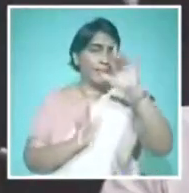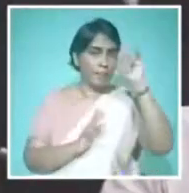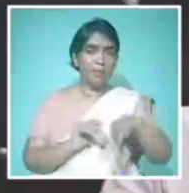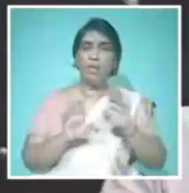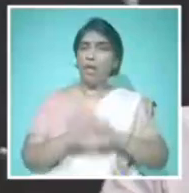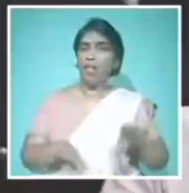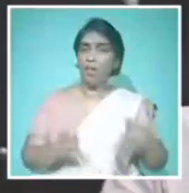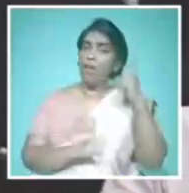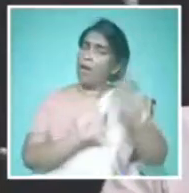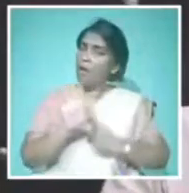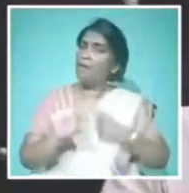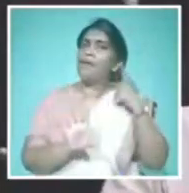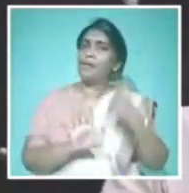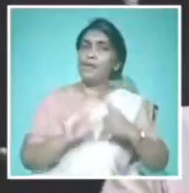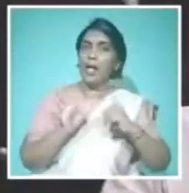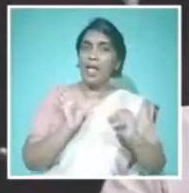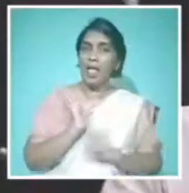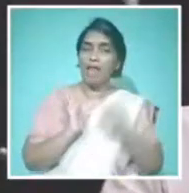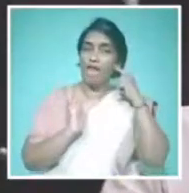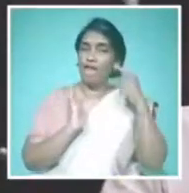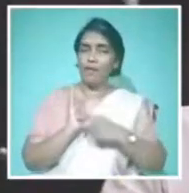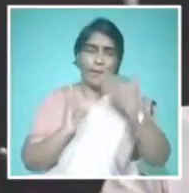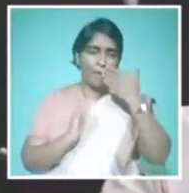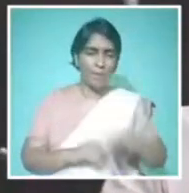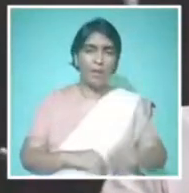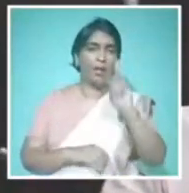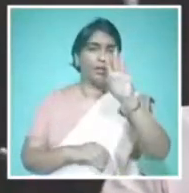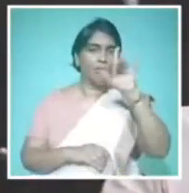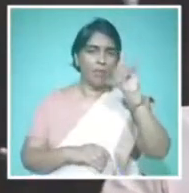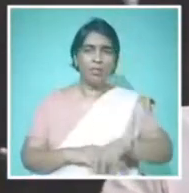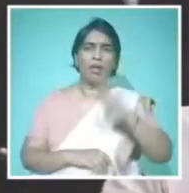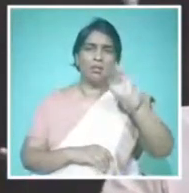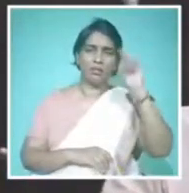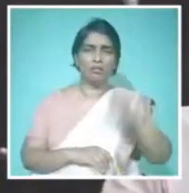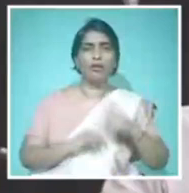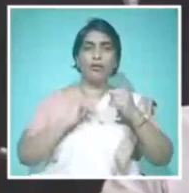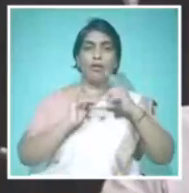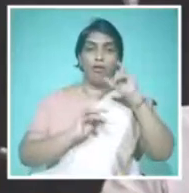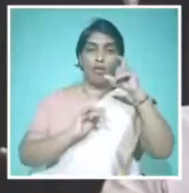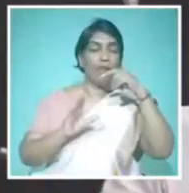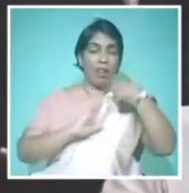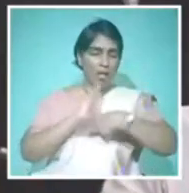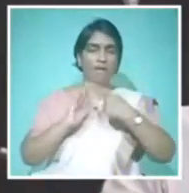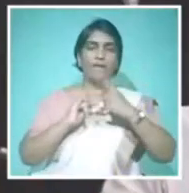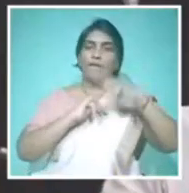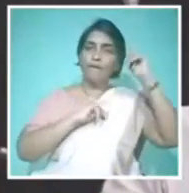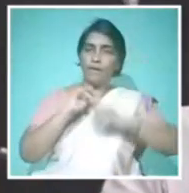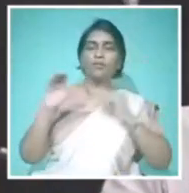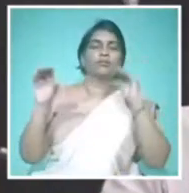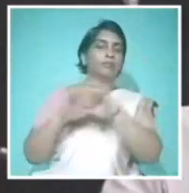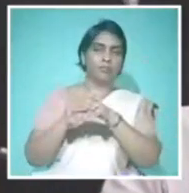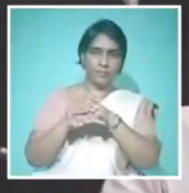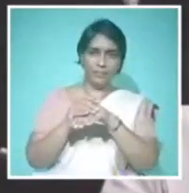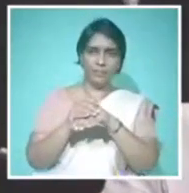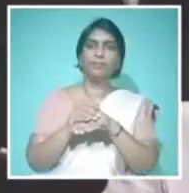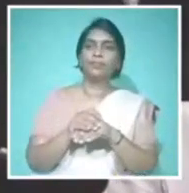aglamai, warshika, A level ibahagi pasino. Make up tispanda, hatalista, atau pramana, atau mana yang jagatan aku tu mani, wisui dalam